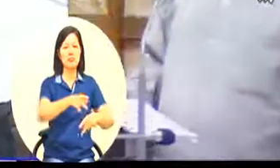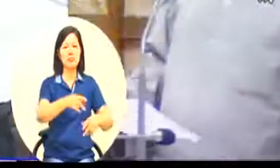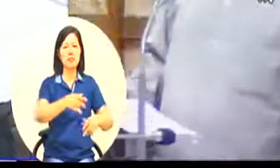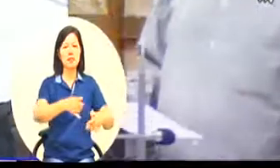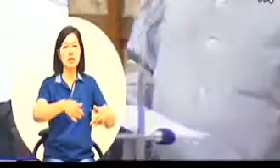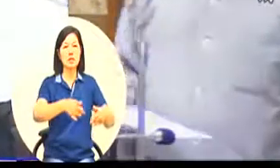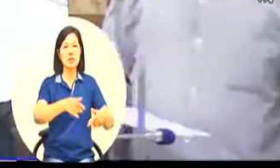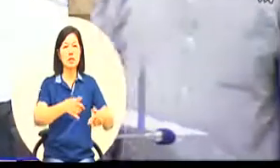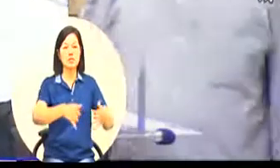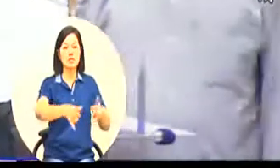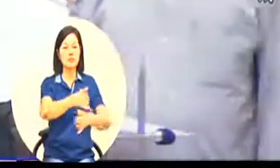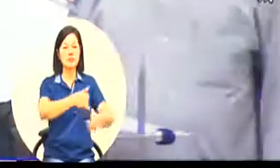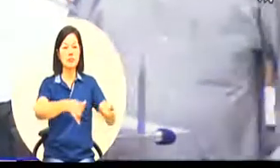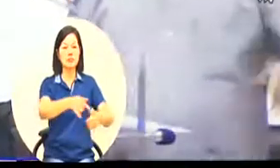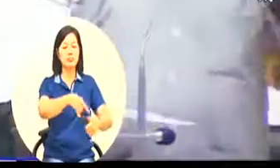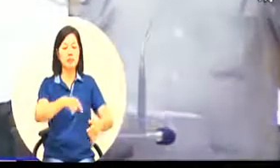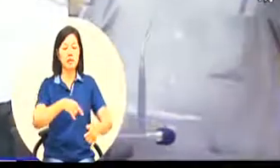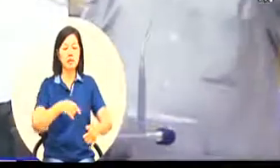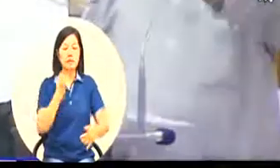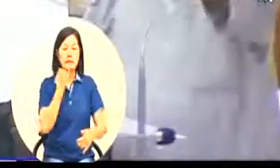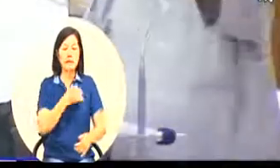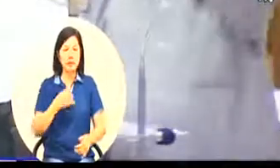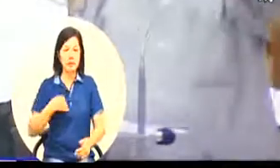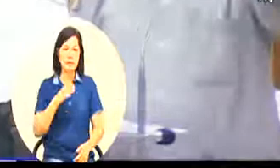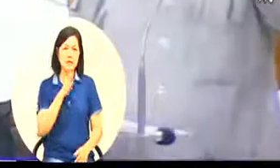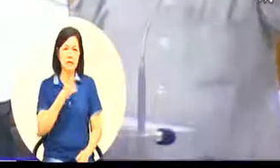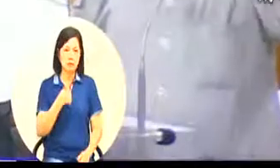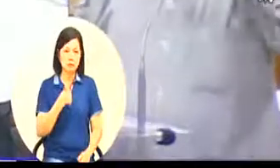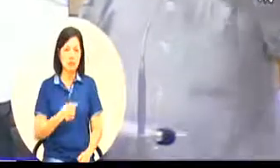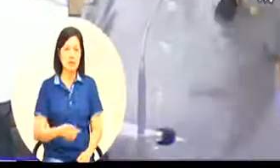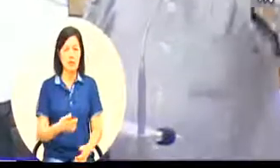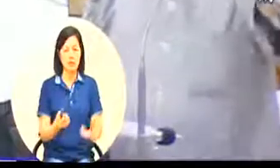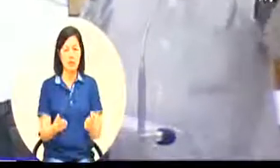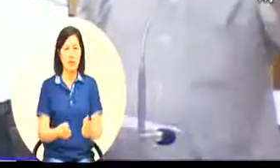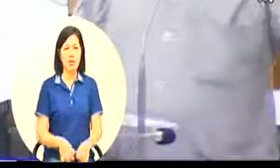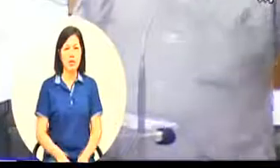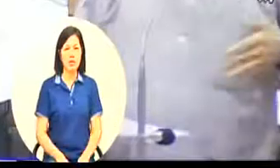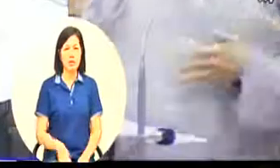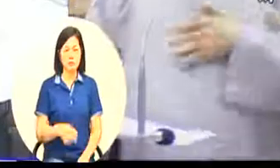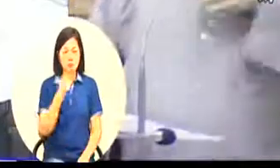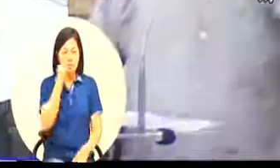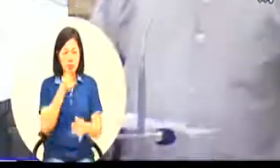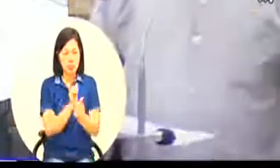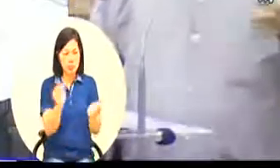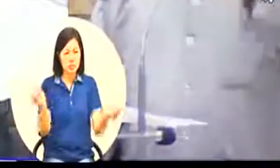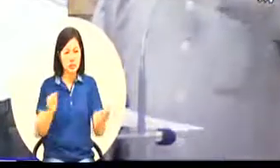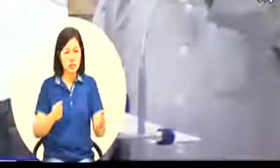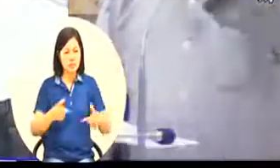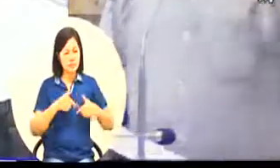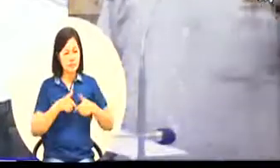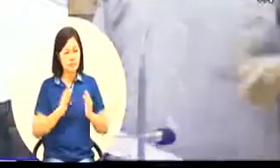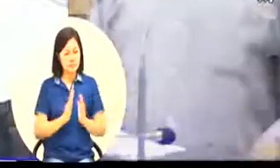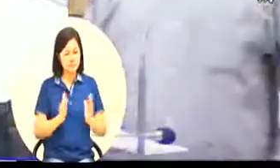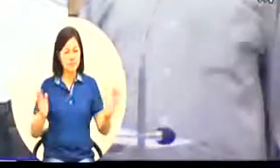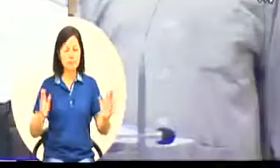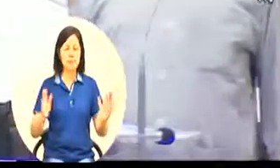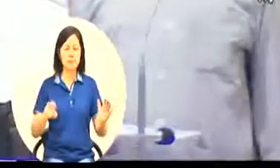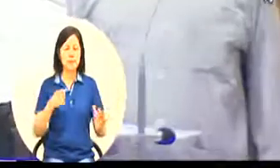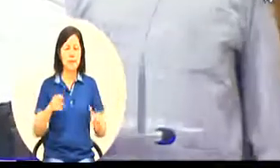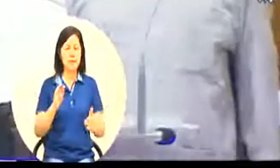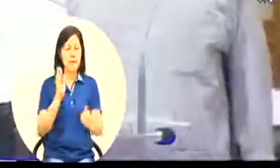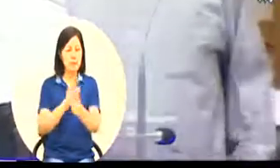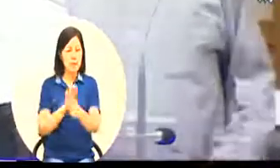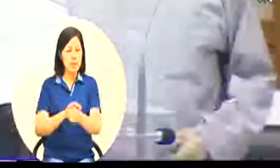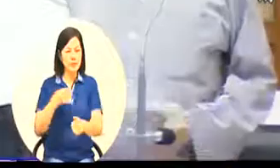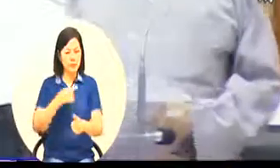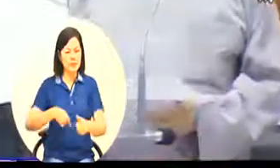心组，啊，毋是地议员啦。你甲看这呐，总甲特赦，好安尼心情，规个可以对病体有帮助，无安